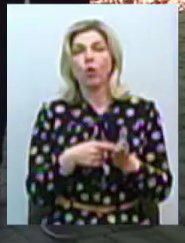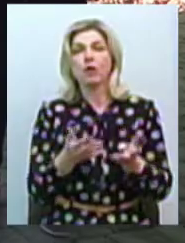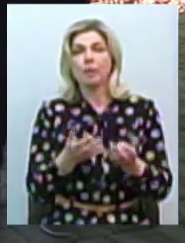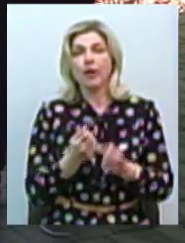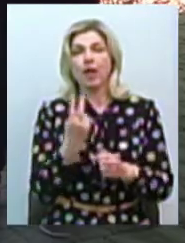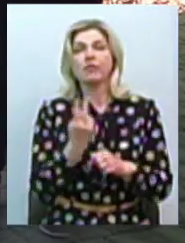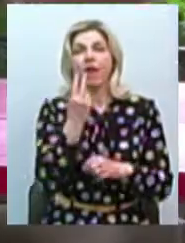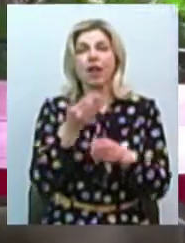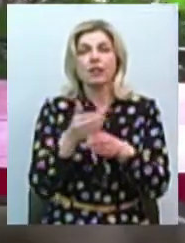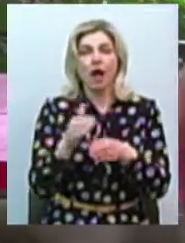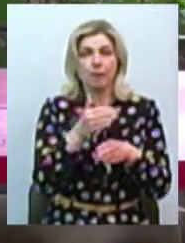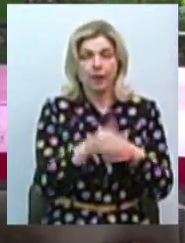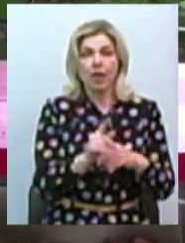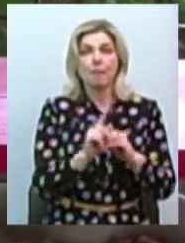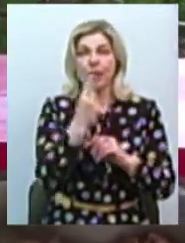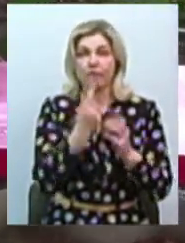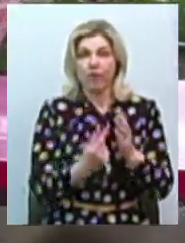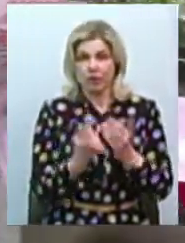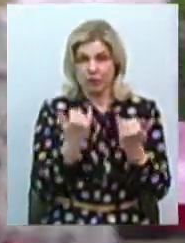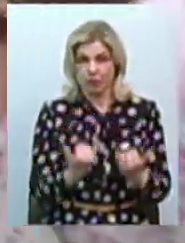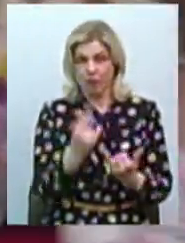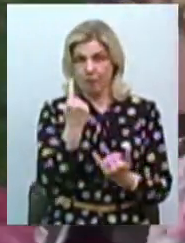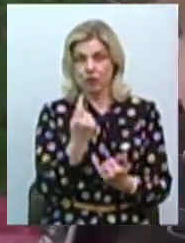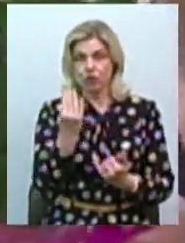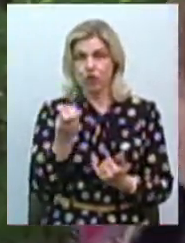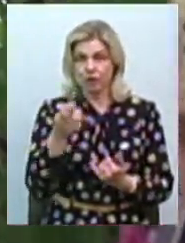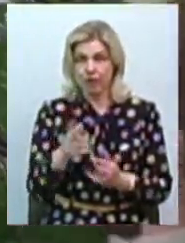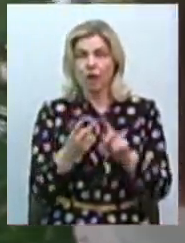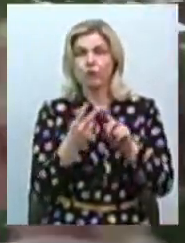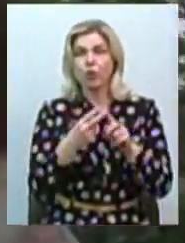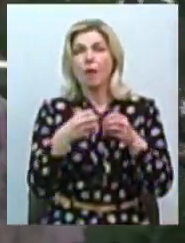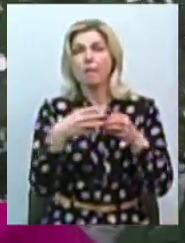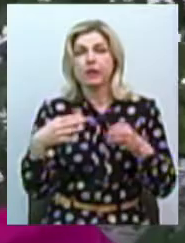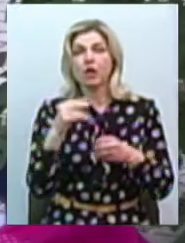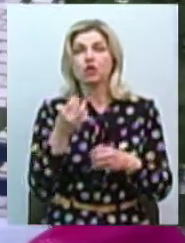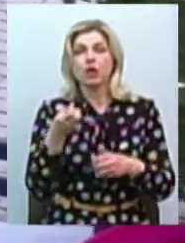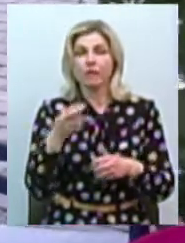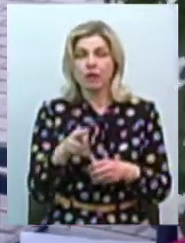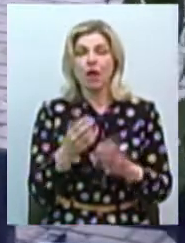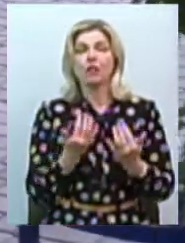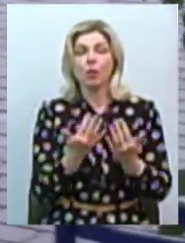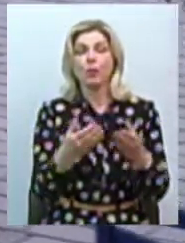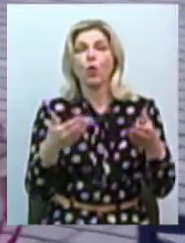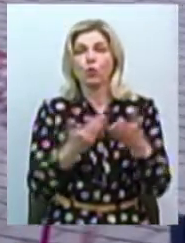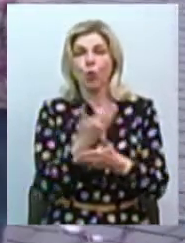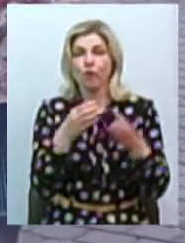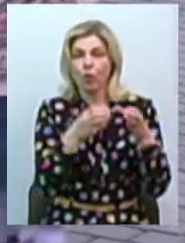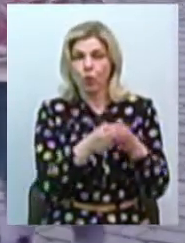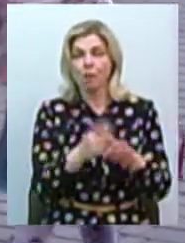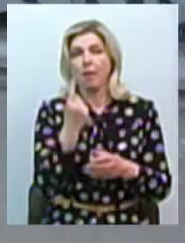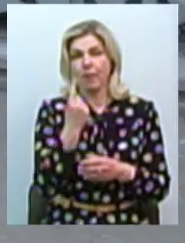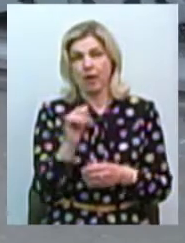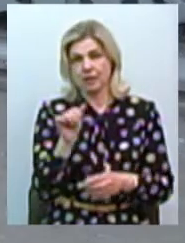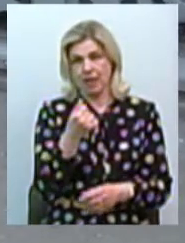2 етапи. Перший почався з 1 червня, другий очікується з 15 червня. Набирати нові групи планують з 1